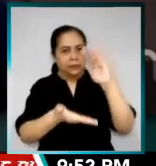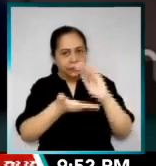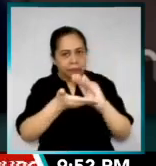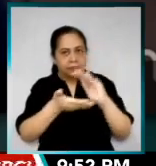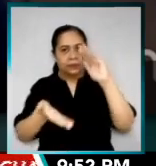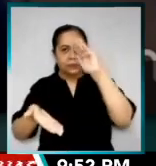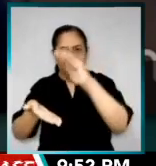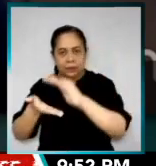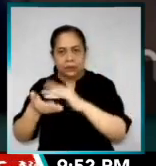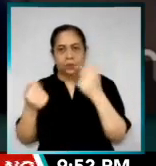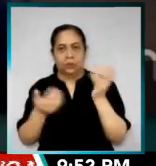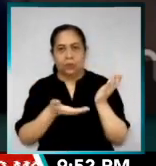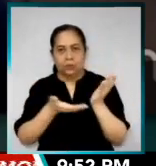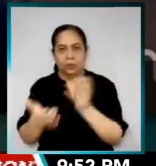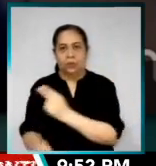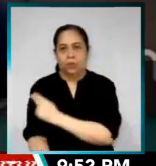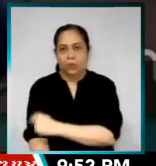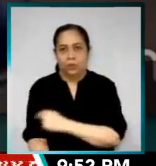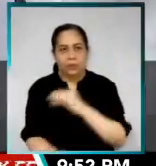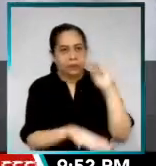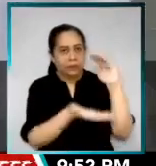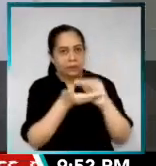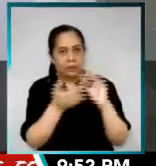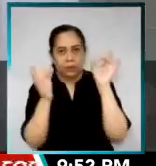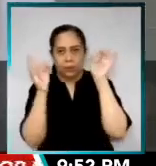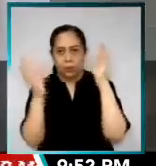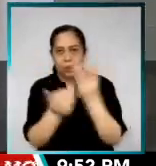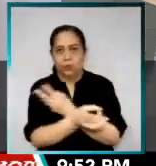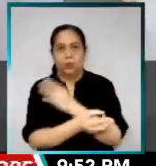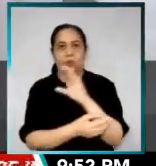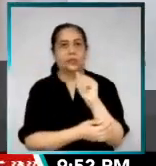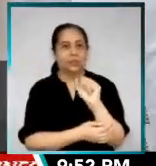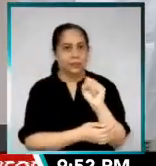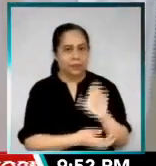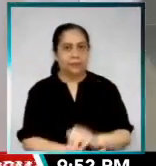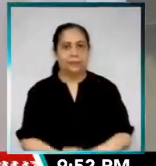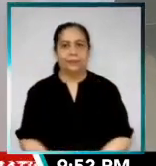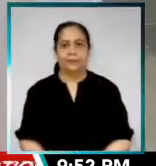hospitalizations, to reduce severe cases. Rafi Tima, GMA News.